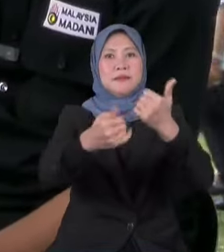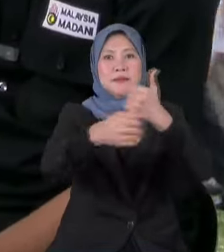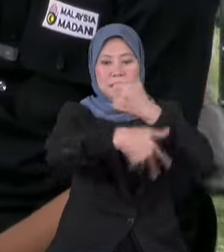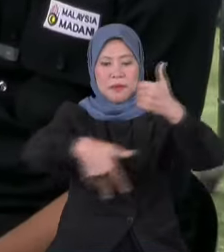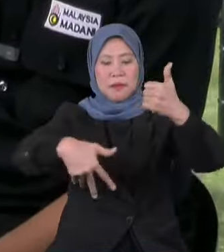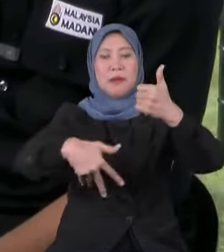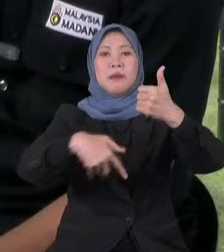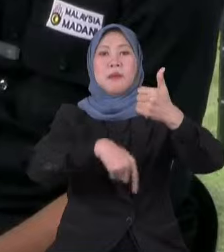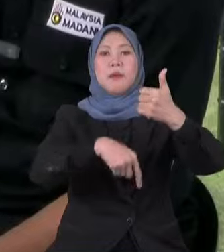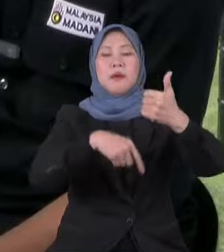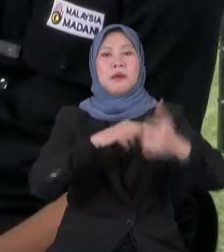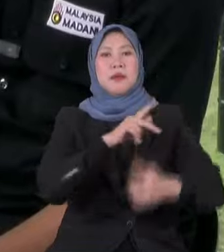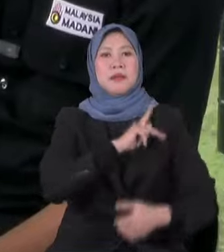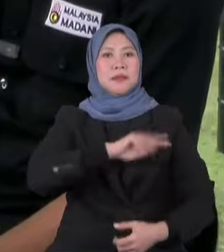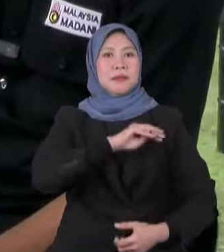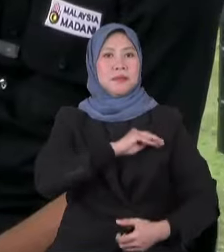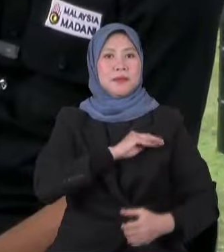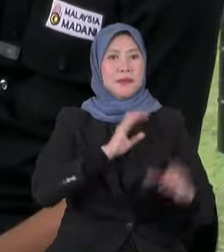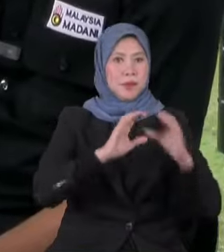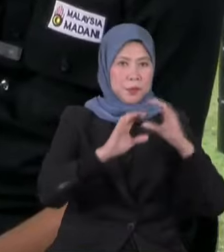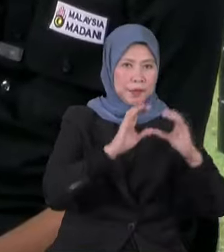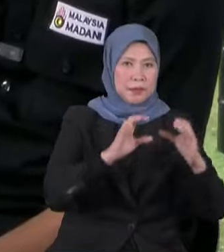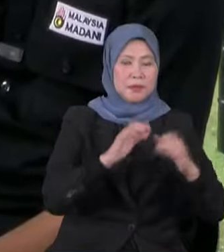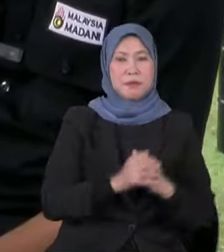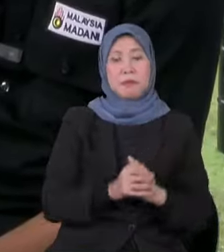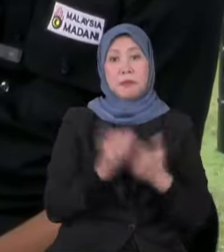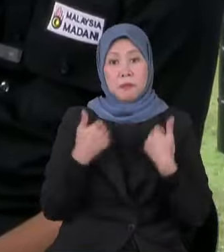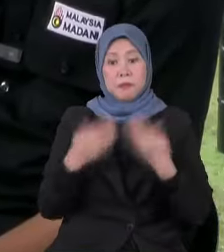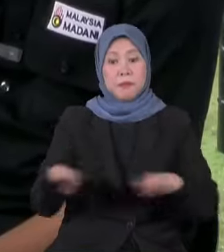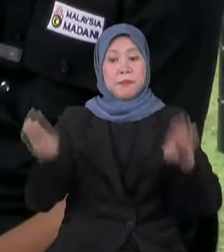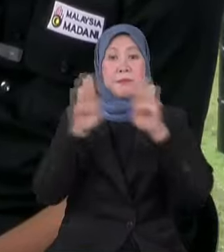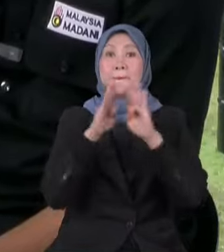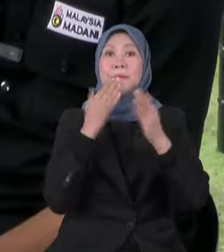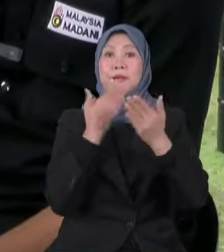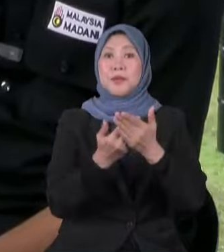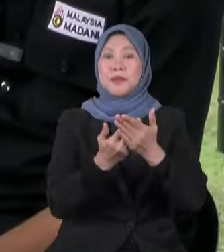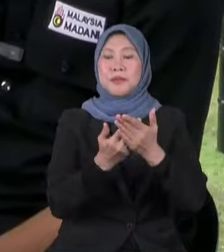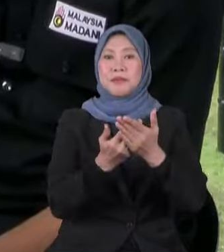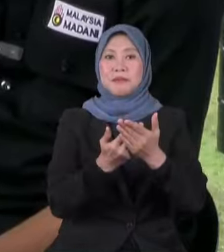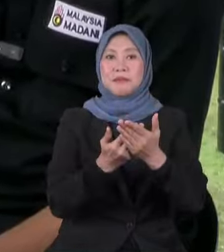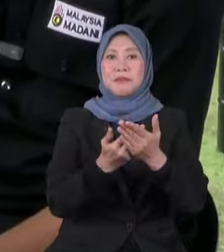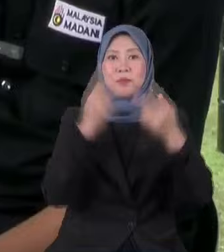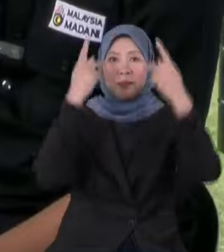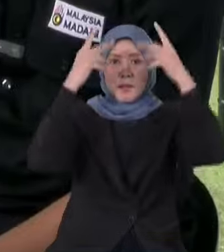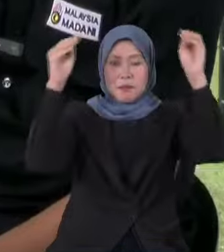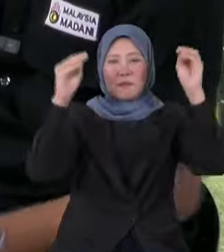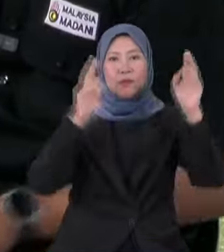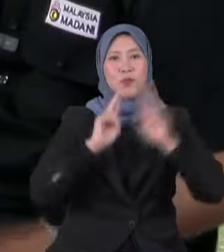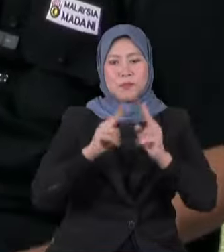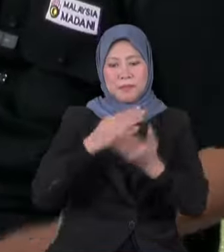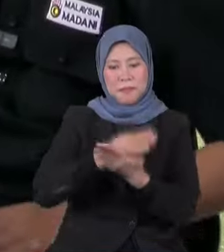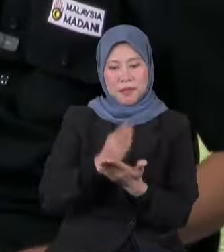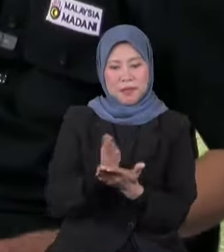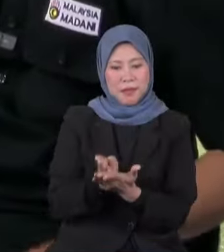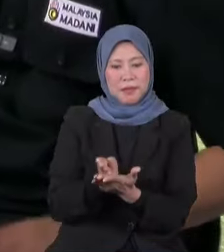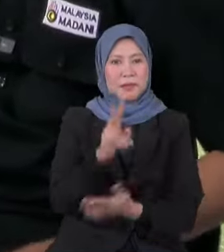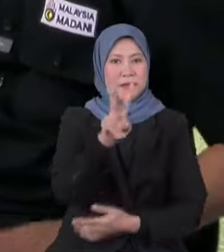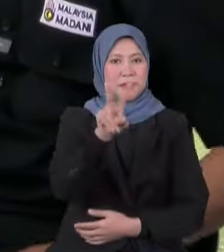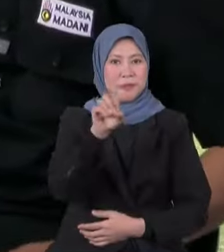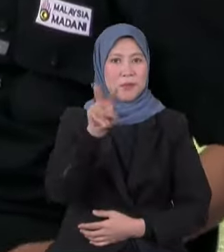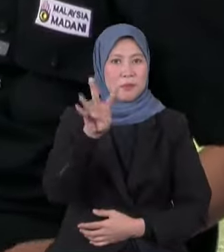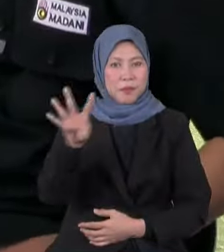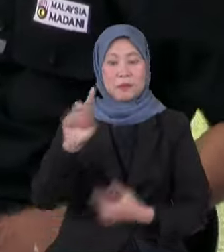Kementerian Komunikasi. Dan satu berita bagus yang telah diumumkan oleh PMX semasa pembentangan belanjawan 2024 adalah